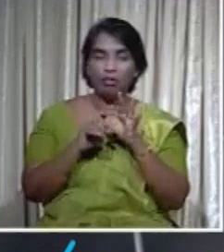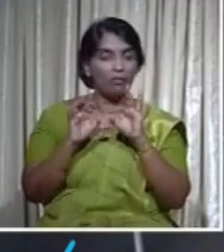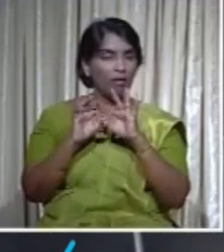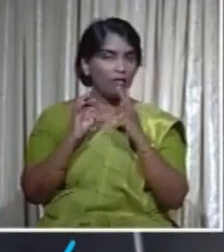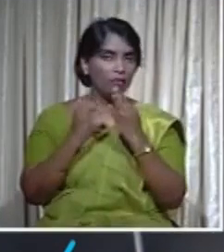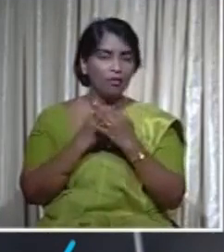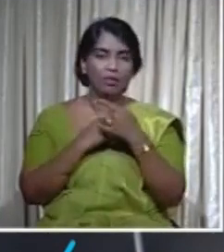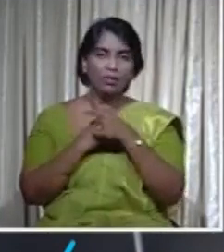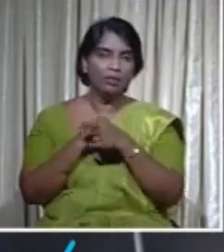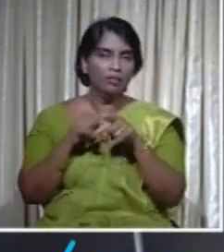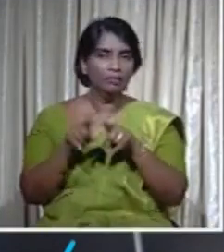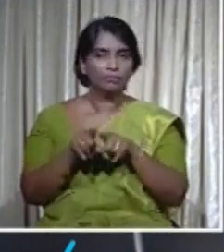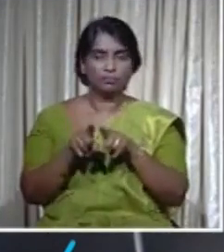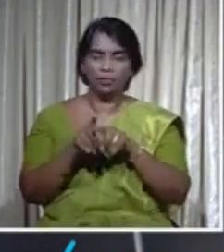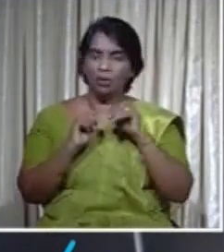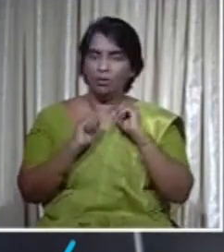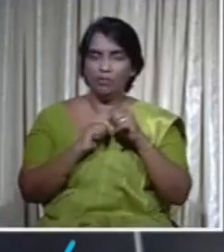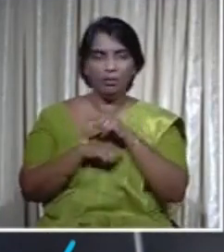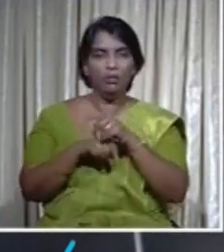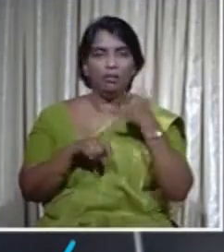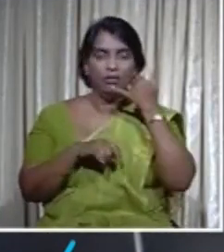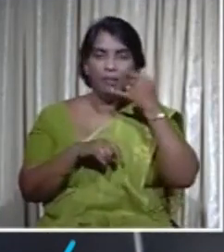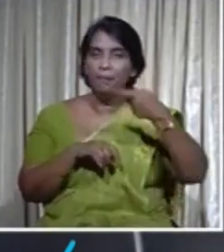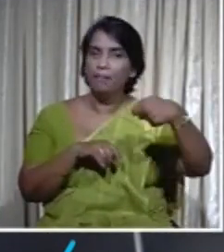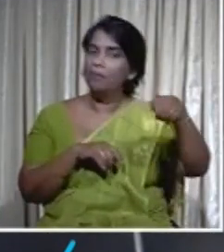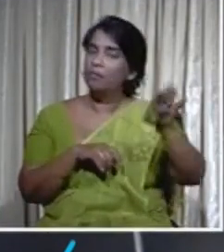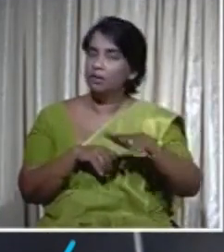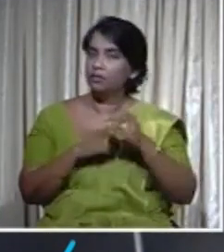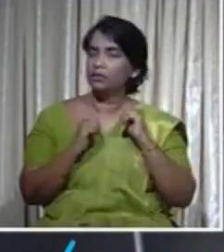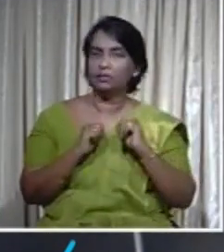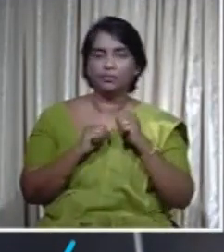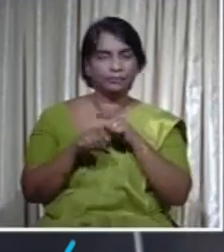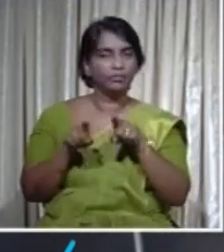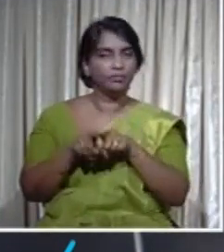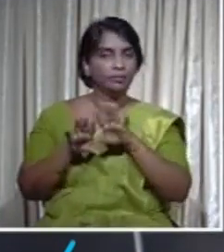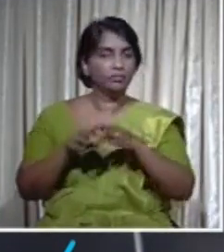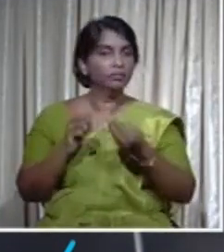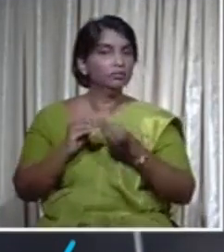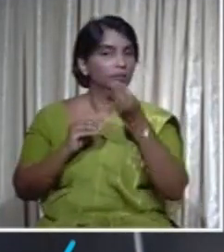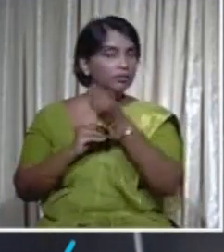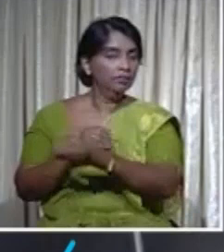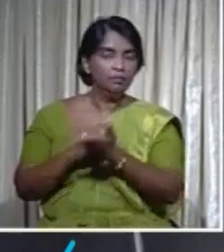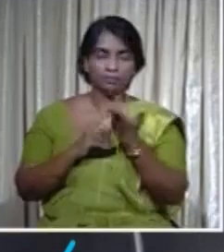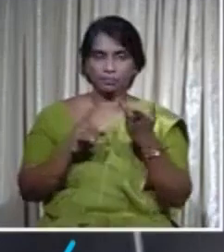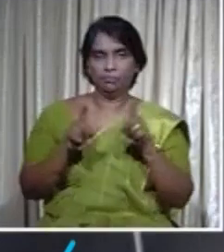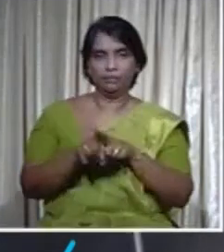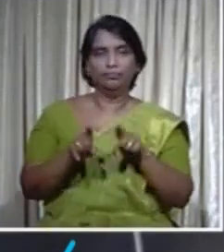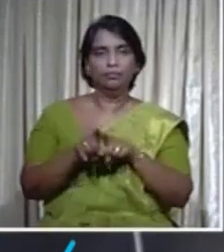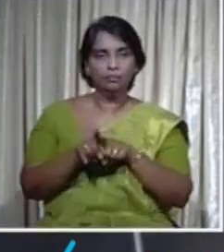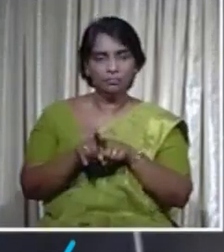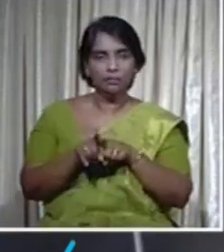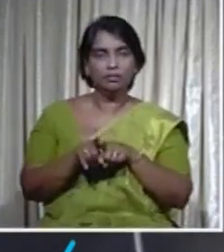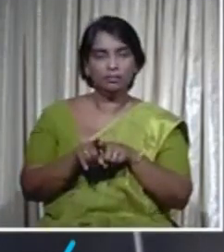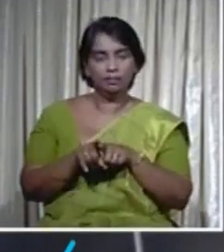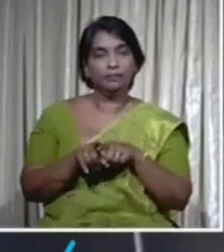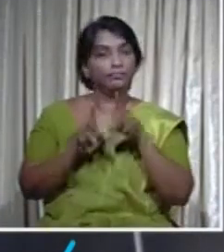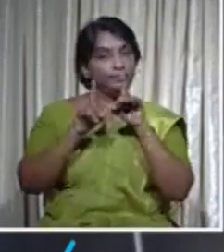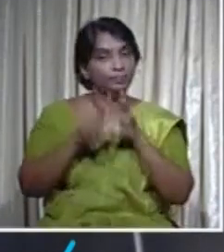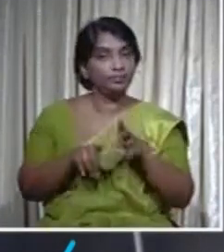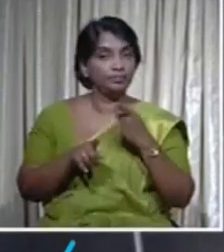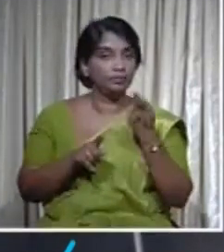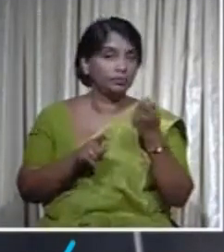வாங்கி கொடுப்பதற்கான அது தகுதி இருக்கிறது அதையும் நீங்கள் உயர்த்தியிருக்கிறீர்கள்